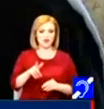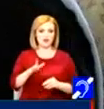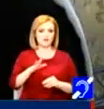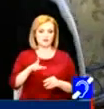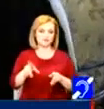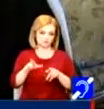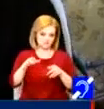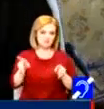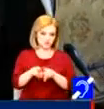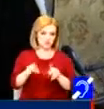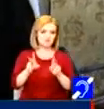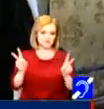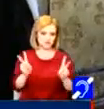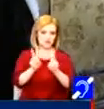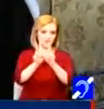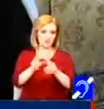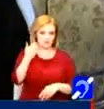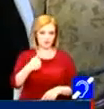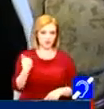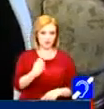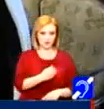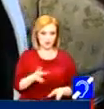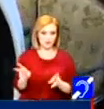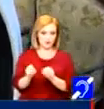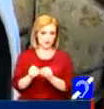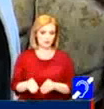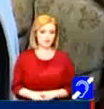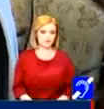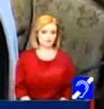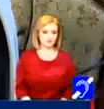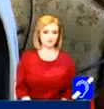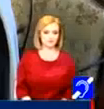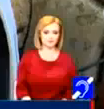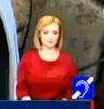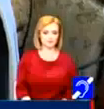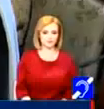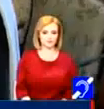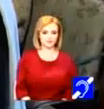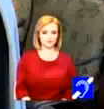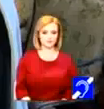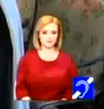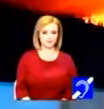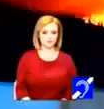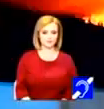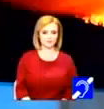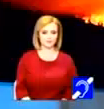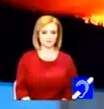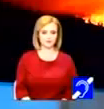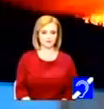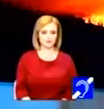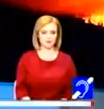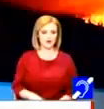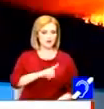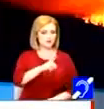acest lucru. Suveranul pontif s-a întâlnit însă cu patriarhul neofit și a vizitat Catedrala Ortodoxă din Sofia.